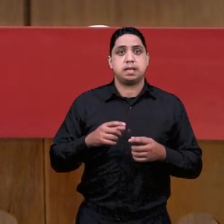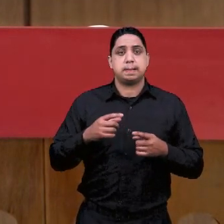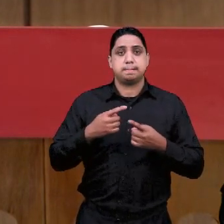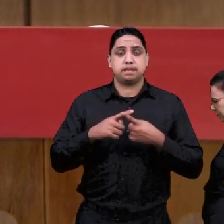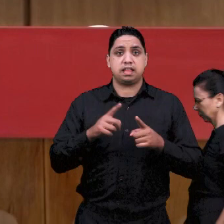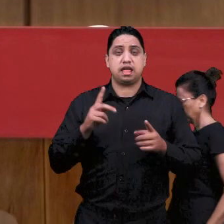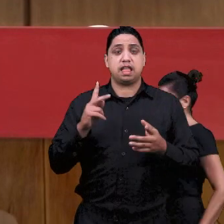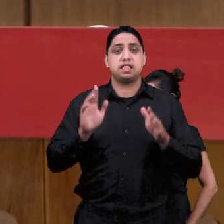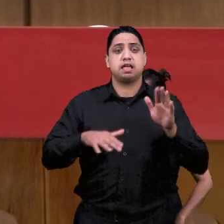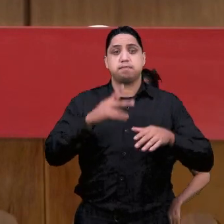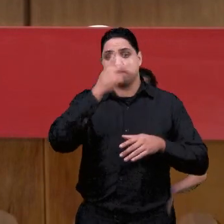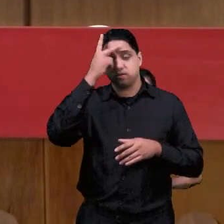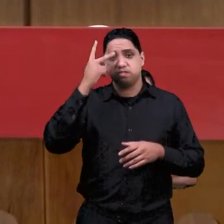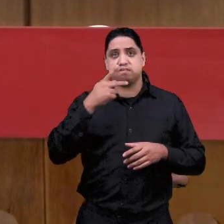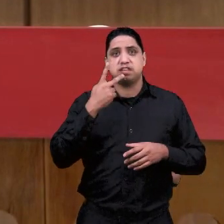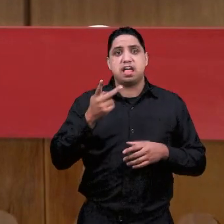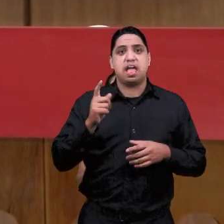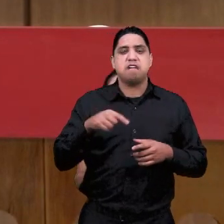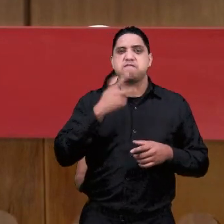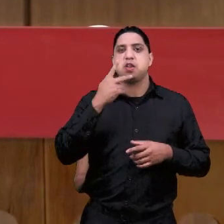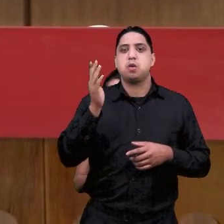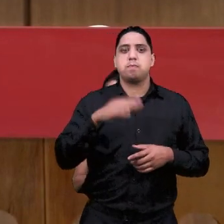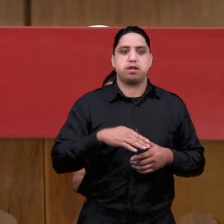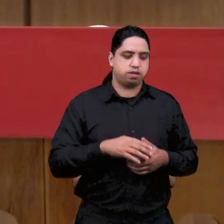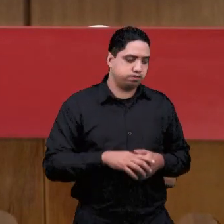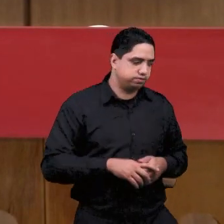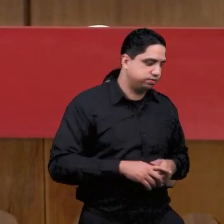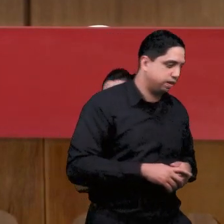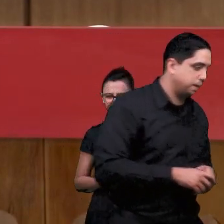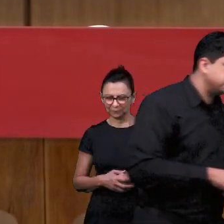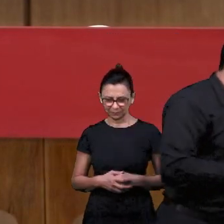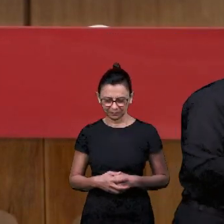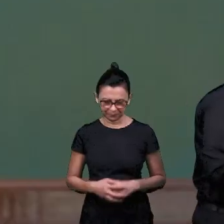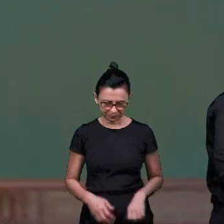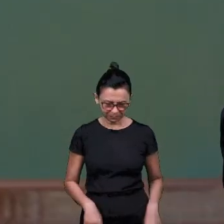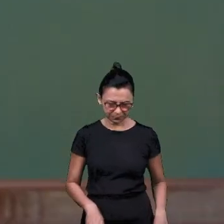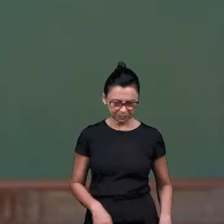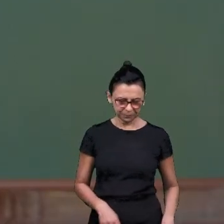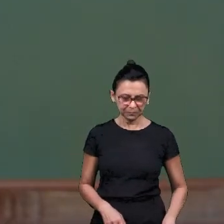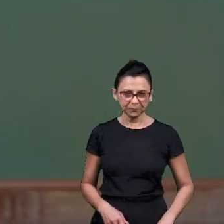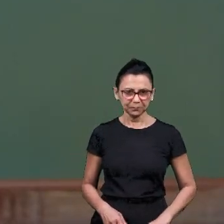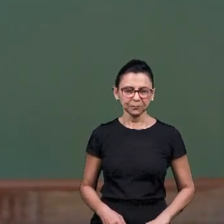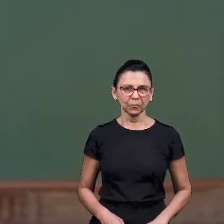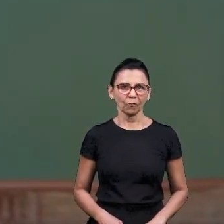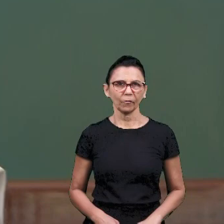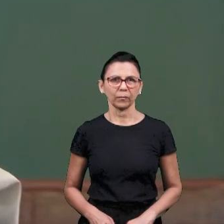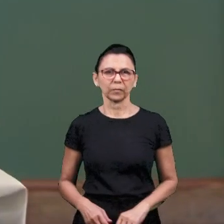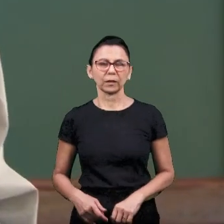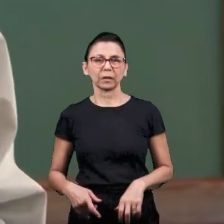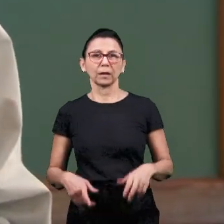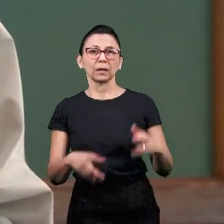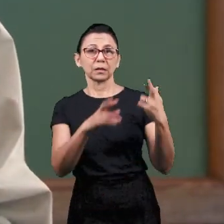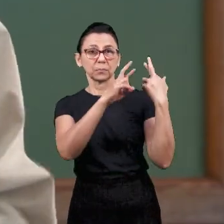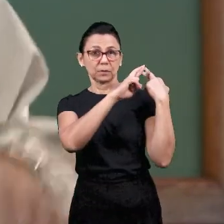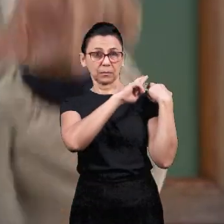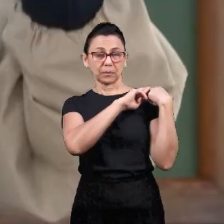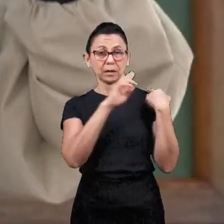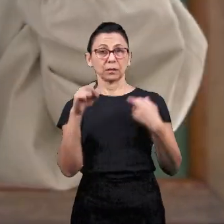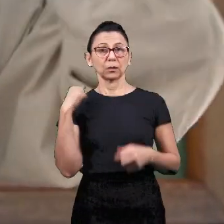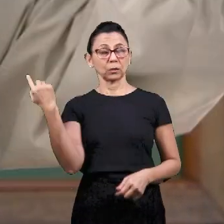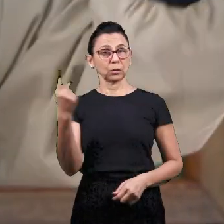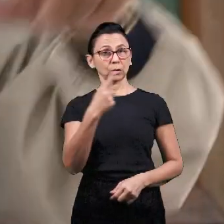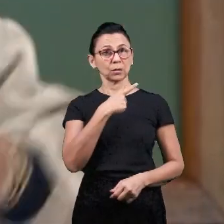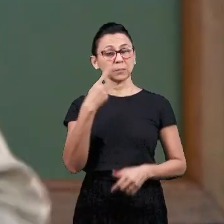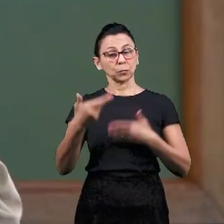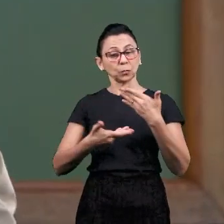ici. Des fois, les gens disent, ah, vous parlez mauvais. Non, nous ne parlons pas mauvais. Notre obligation comme des pasteurs, c'est pour avoir du